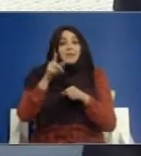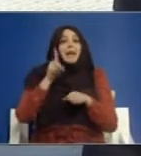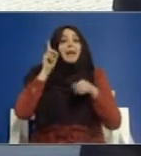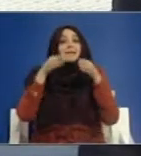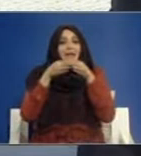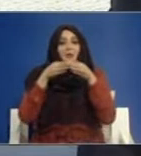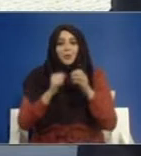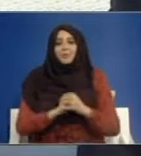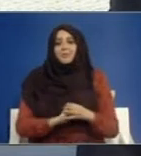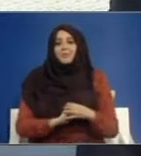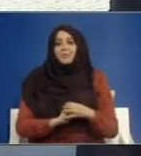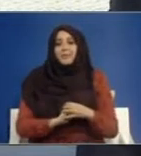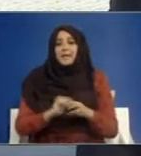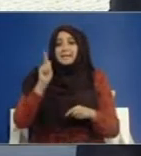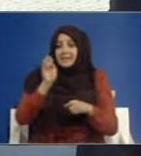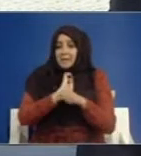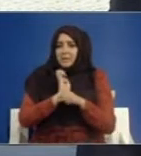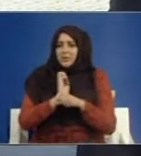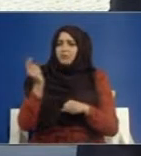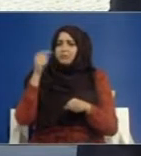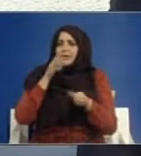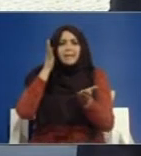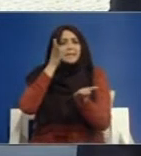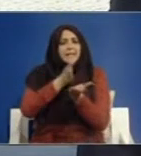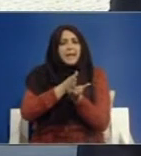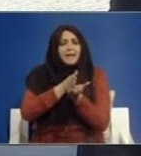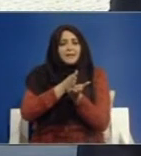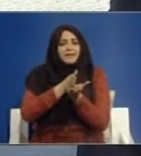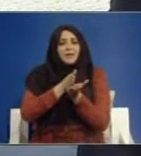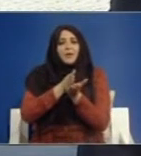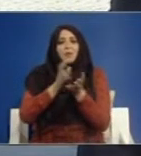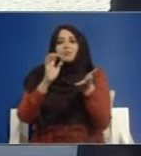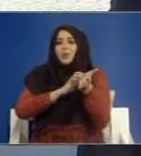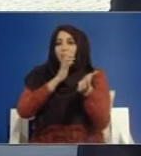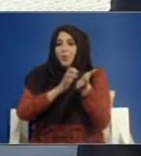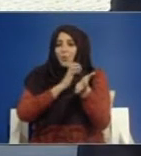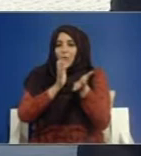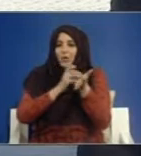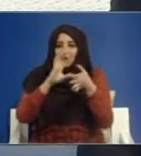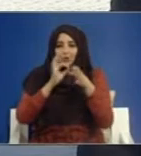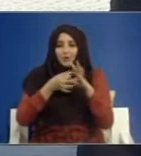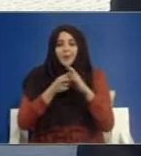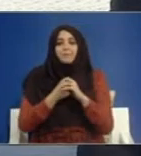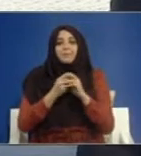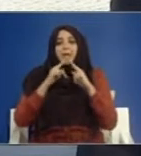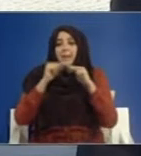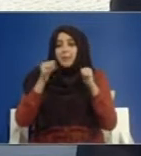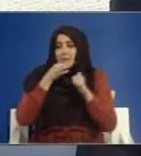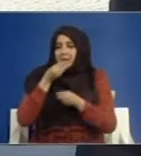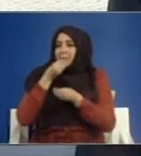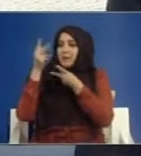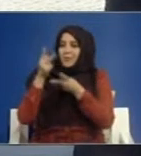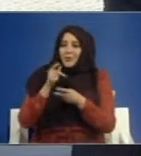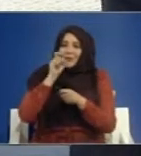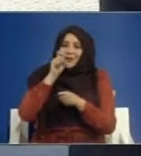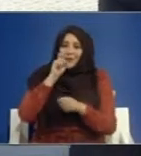سألوا التي تأتيكم مباشرة من قناة القرآن الكريم من الجزائر. في البداية نرحب بفضيلة الشيخ عبد السلام.